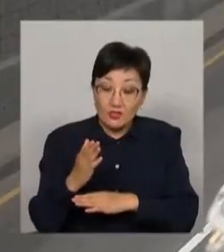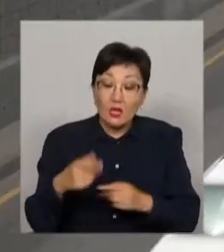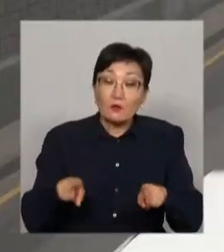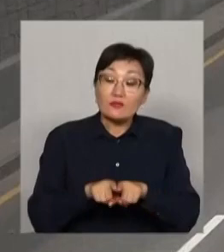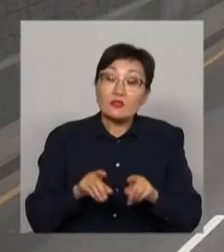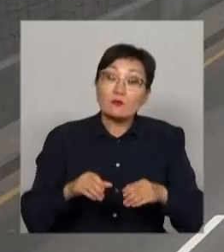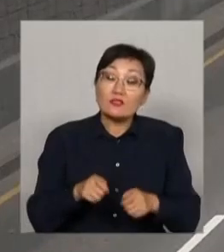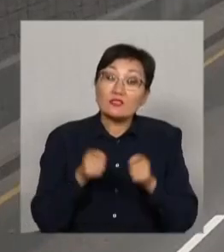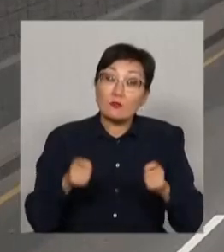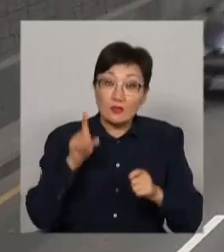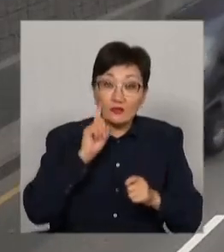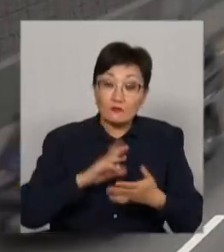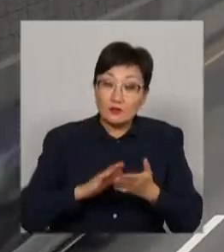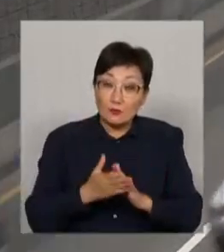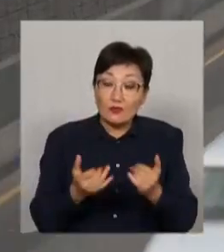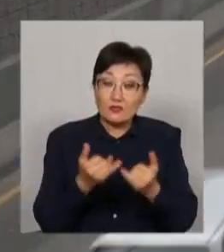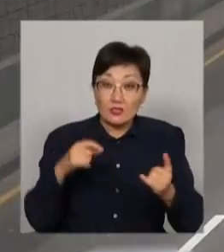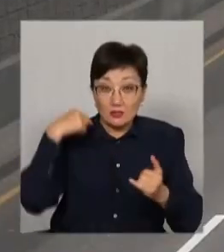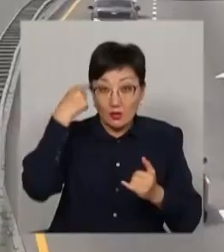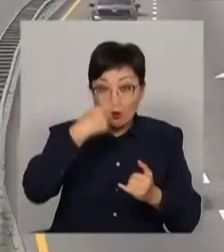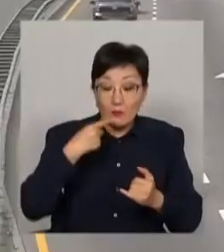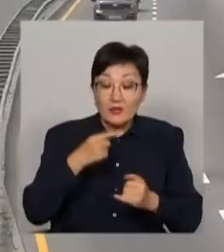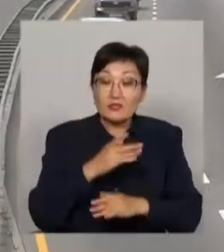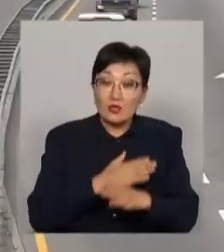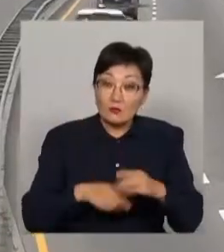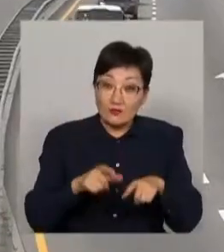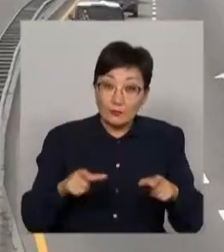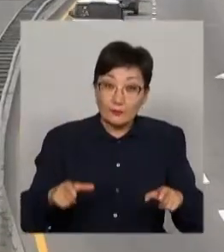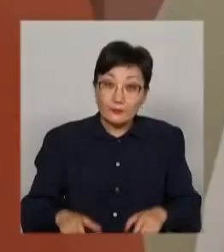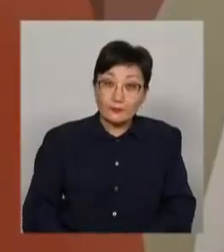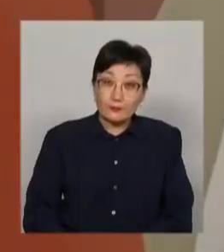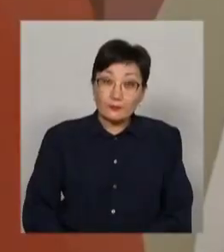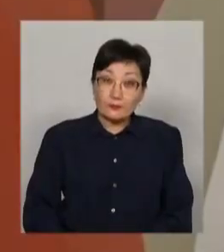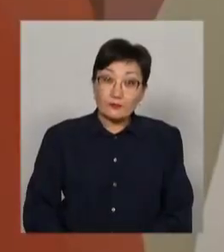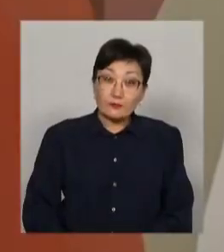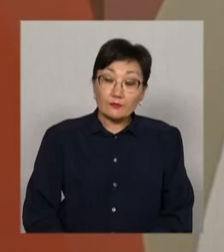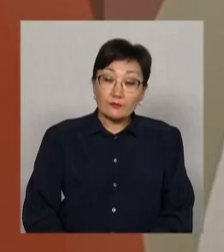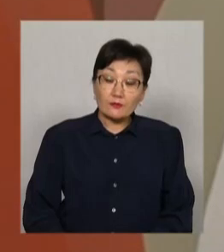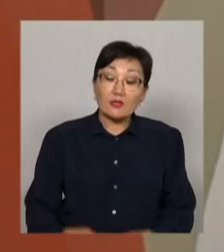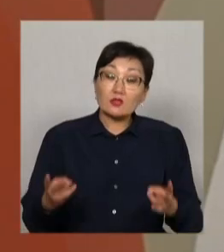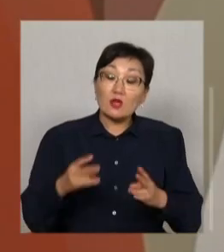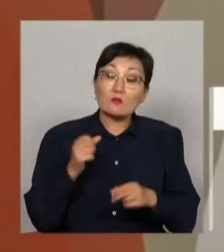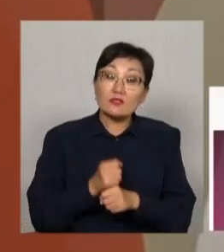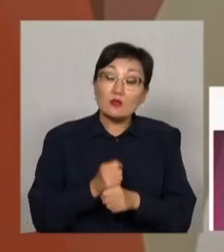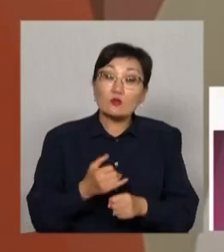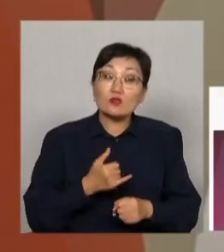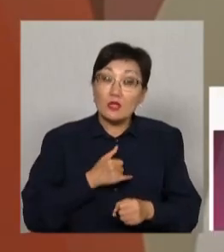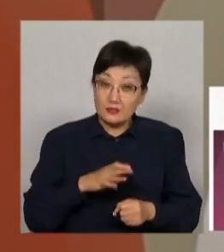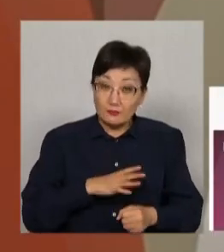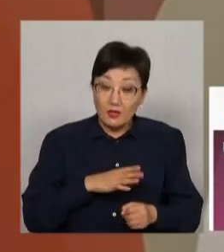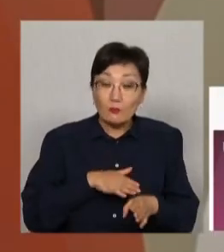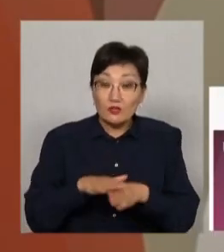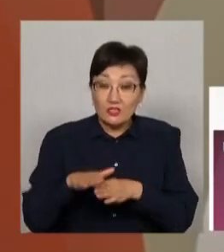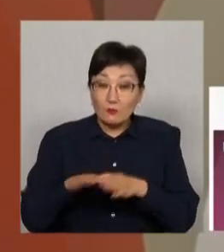также создание комфортных условий для лиц с ограниченными возможностями. Надо сделать, чтобы у нас была